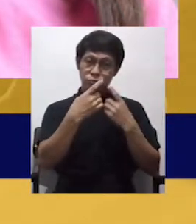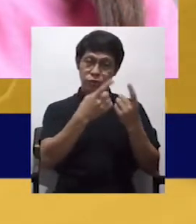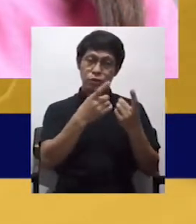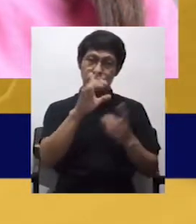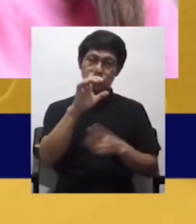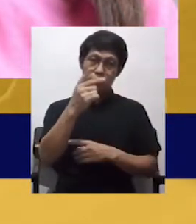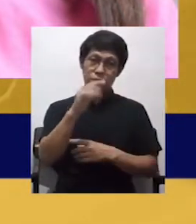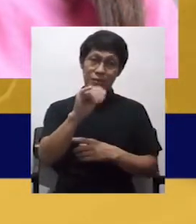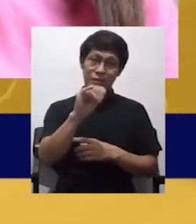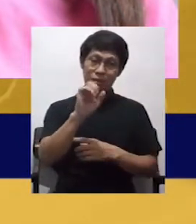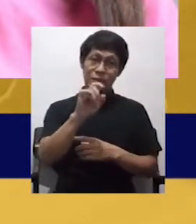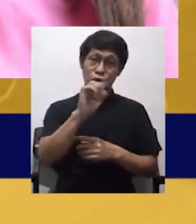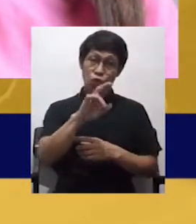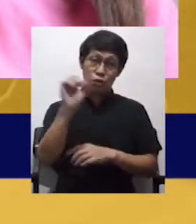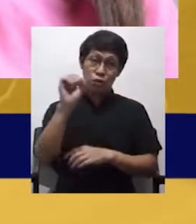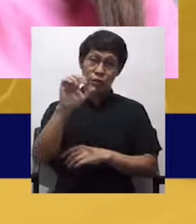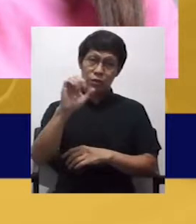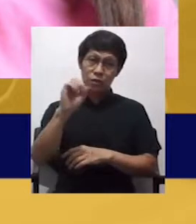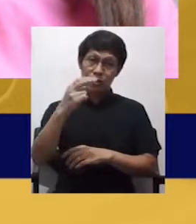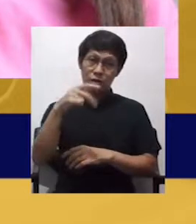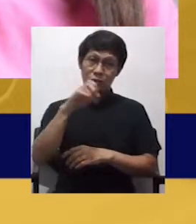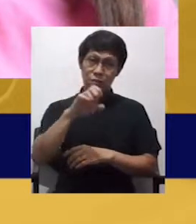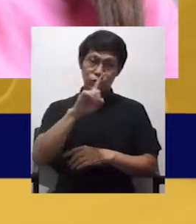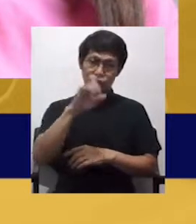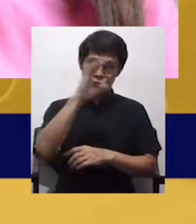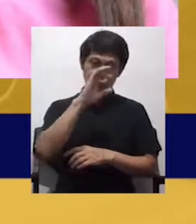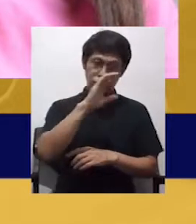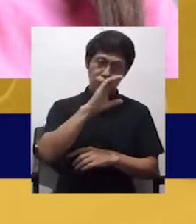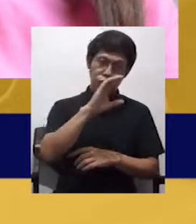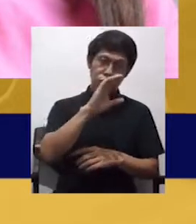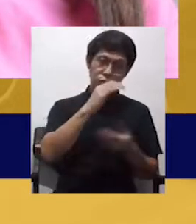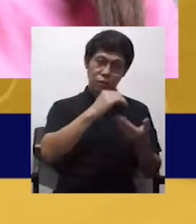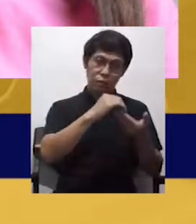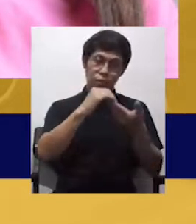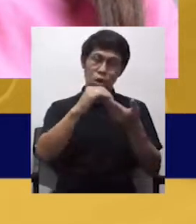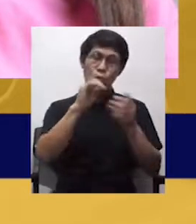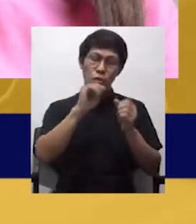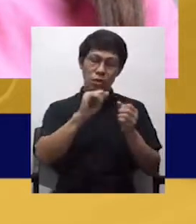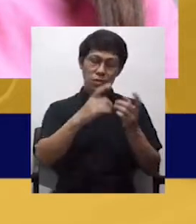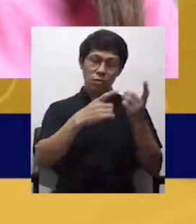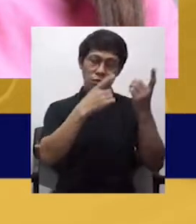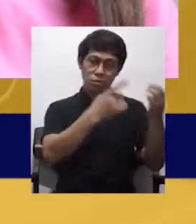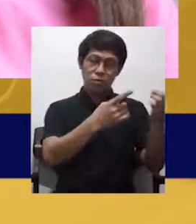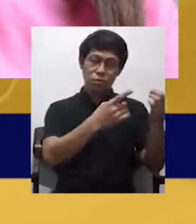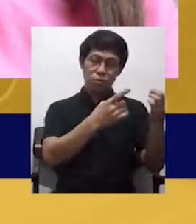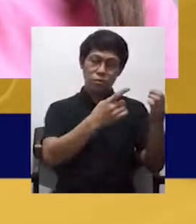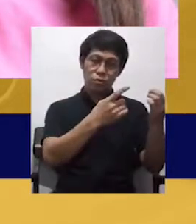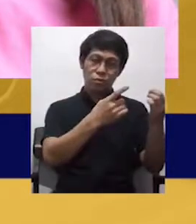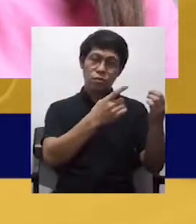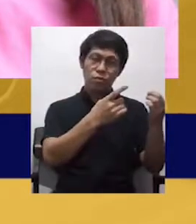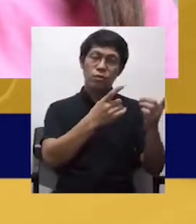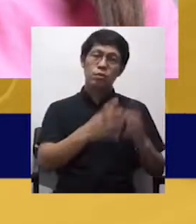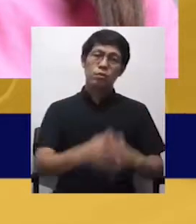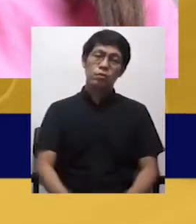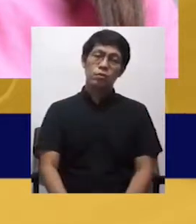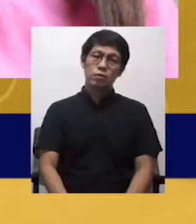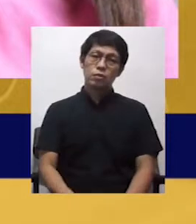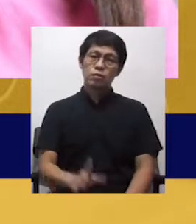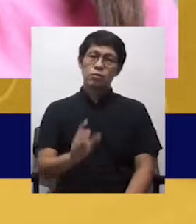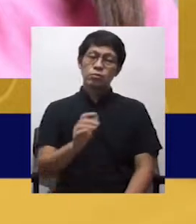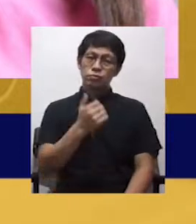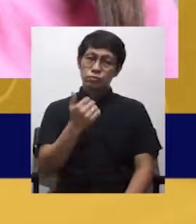ng GCash at Shopee. Sa Shopee, isearch lamang ang kapwa ko mahal ko para makapag-donate gamit ang